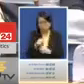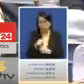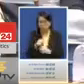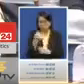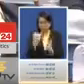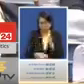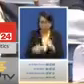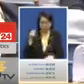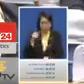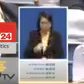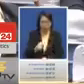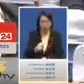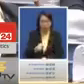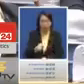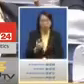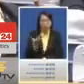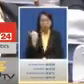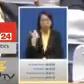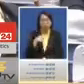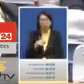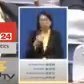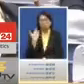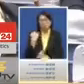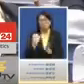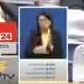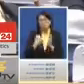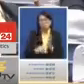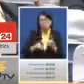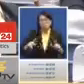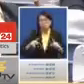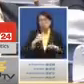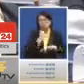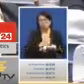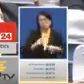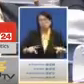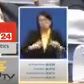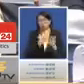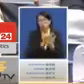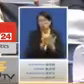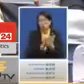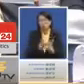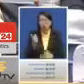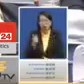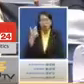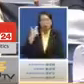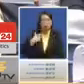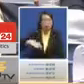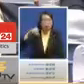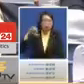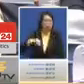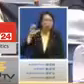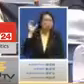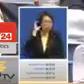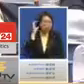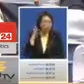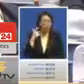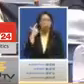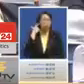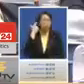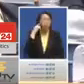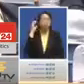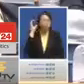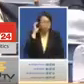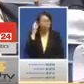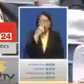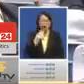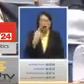ท่านรัฐมนตรีว่าการคลังเป็นผู้มีความผิดแล้วจะไม่เชื่อศาลจะเชื่อใคร หรือว่าเอาแบบสูงชันตัดคุก